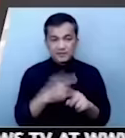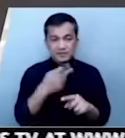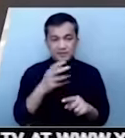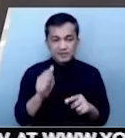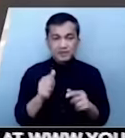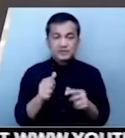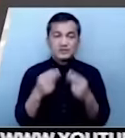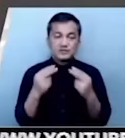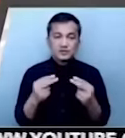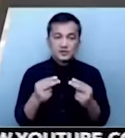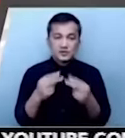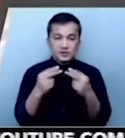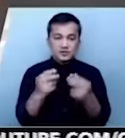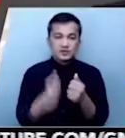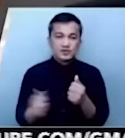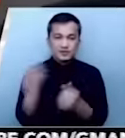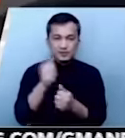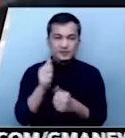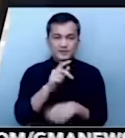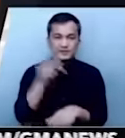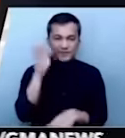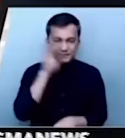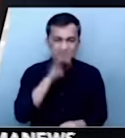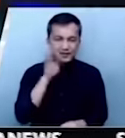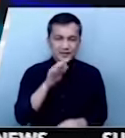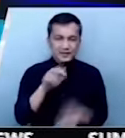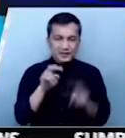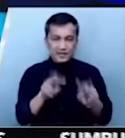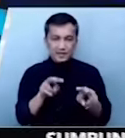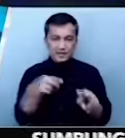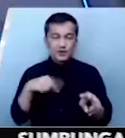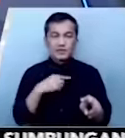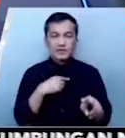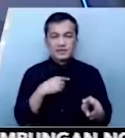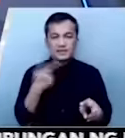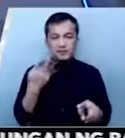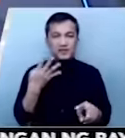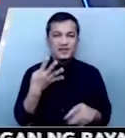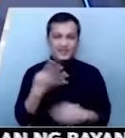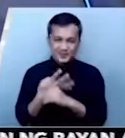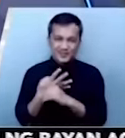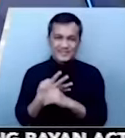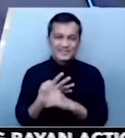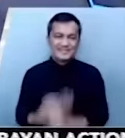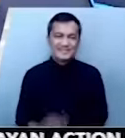News, ang News Authority ng Pilipino. Nakatutok kami 24 oras.